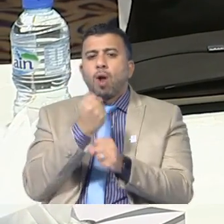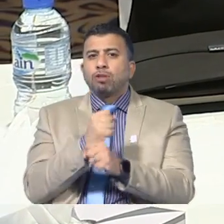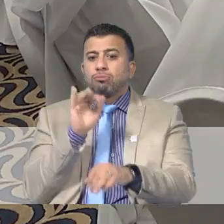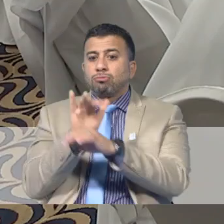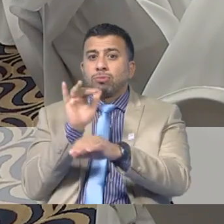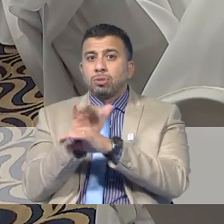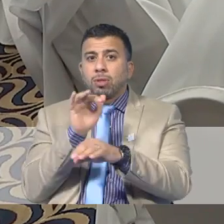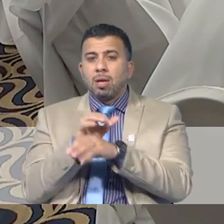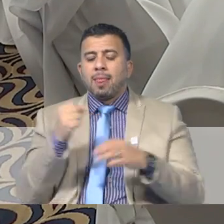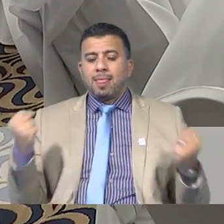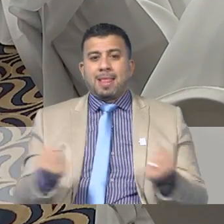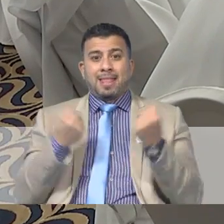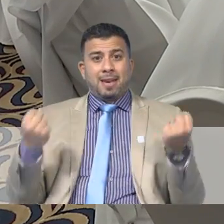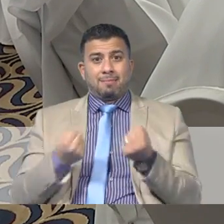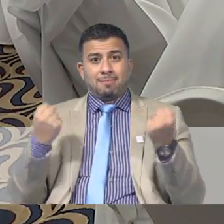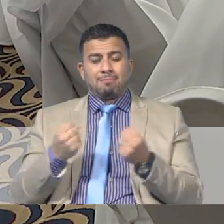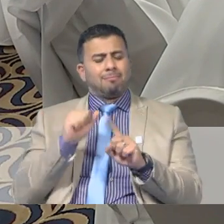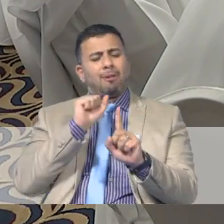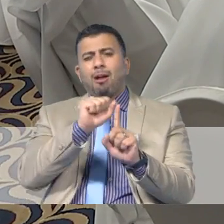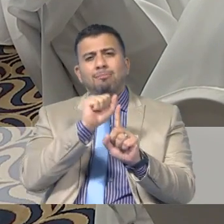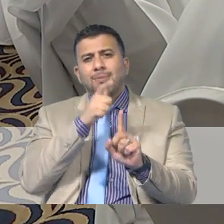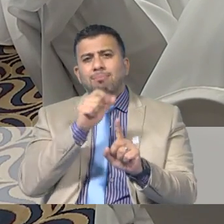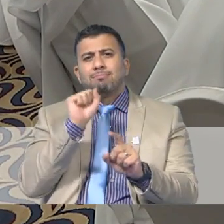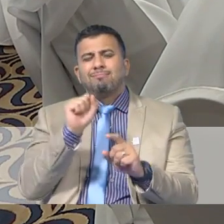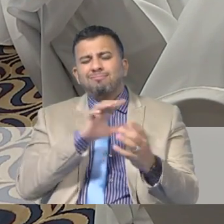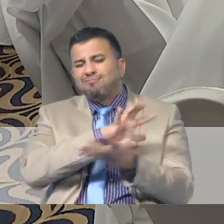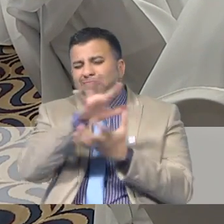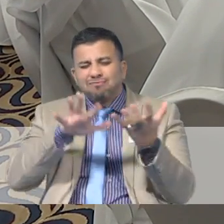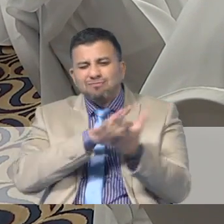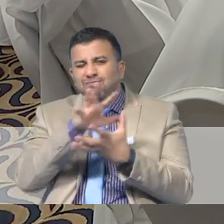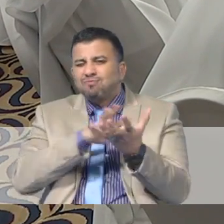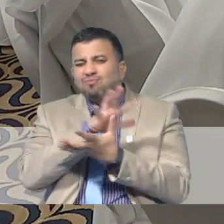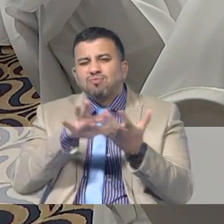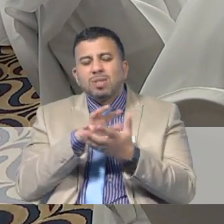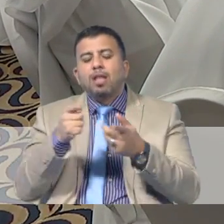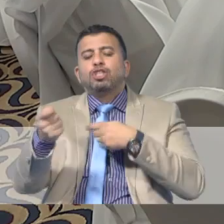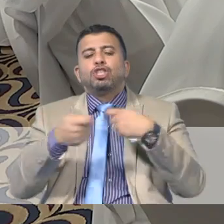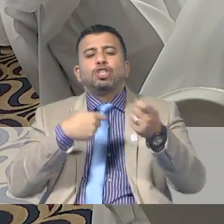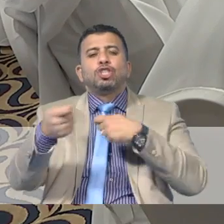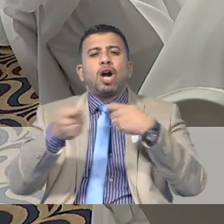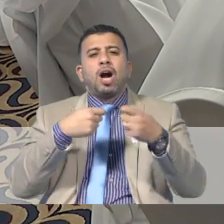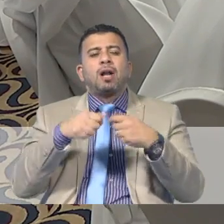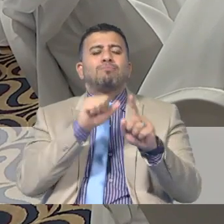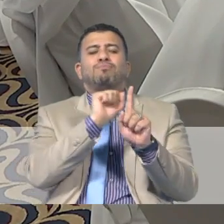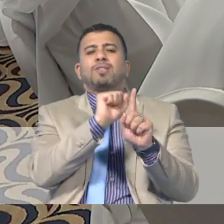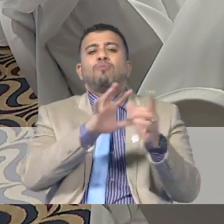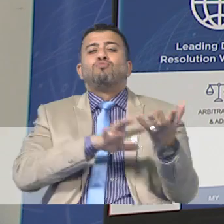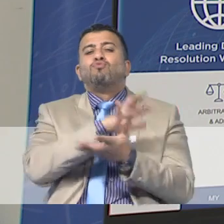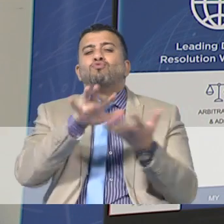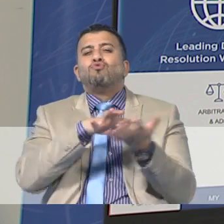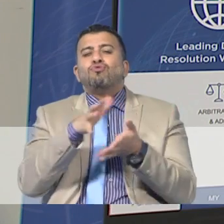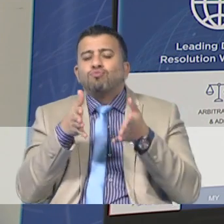العملية والتدريبية الخاصة بالنزاعات التجارية. إذن احتفالاً